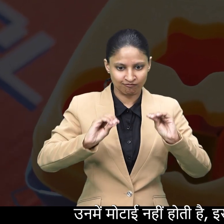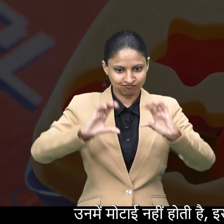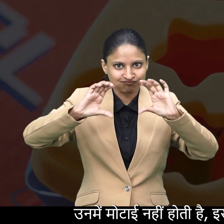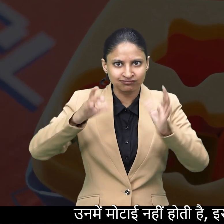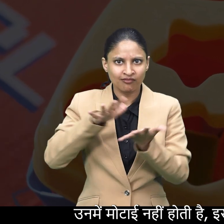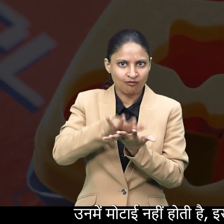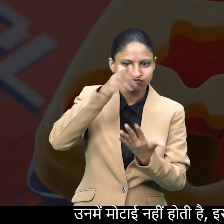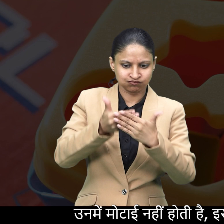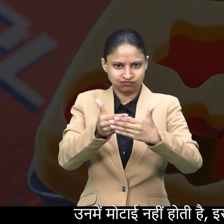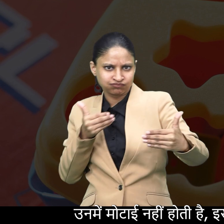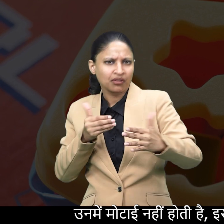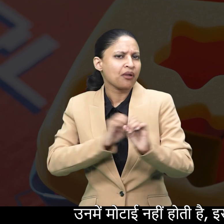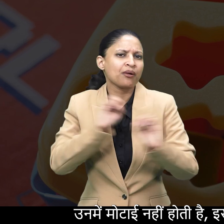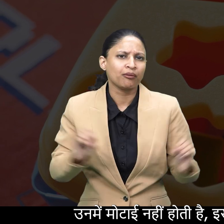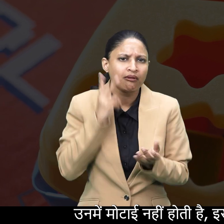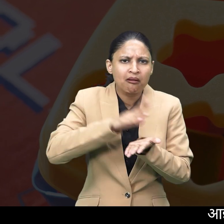हैं।